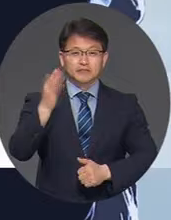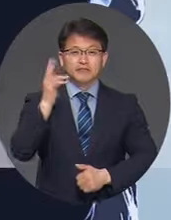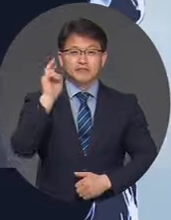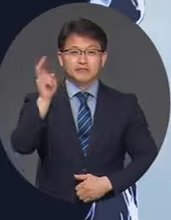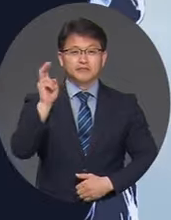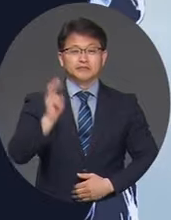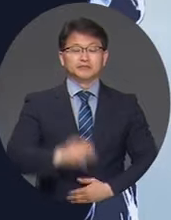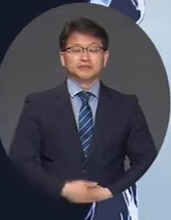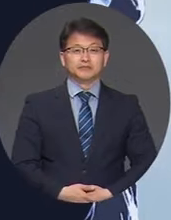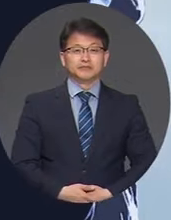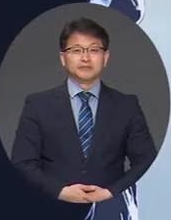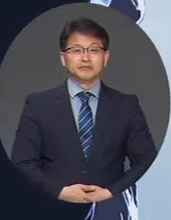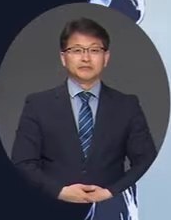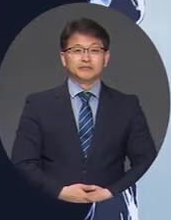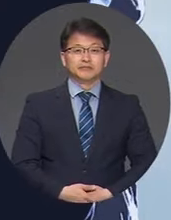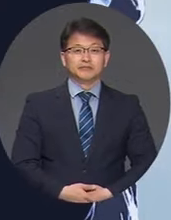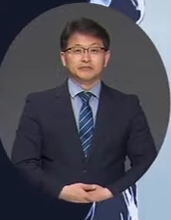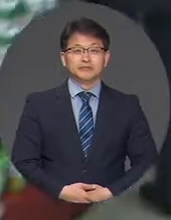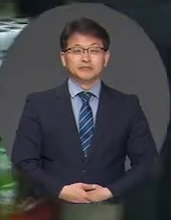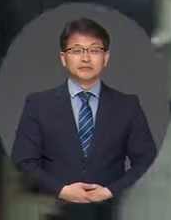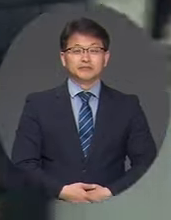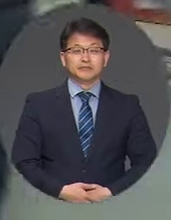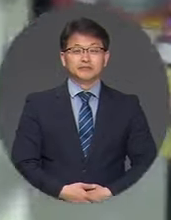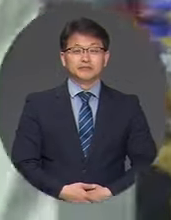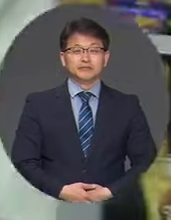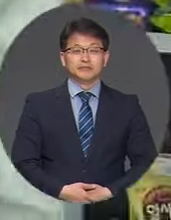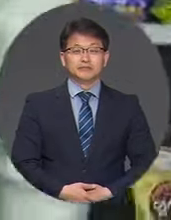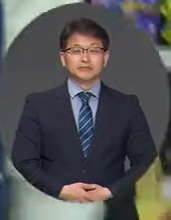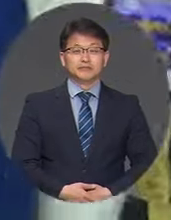예상됩니다. 박종훈 기자입니다.